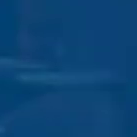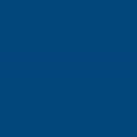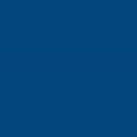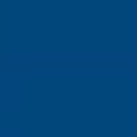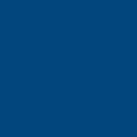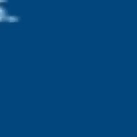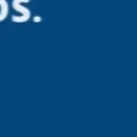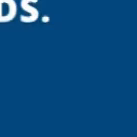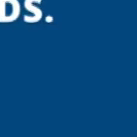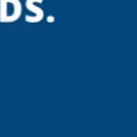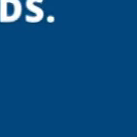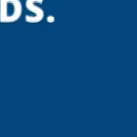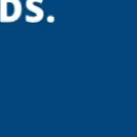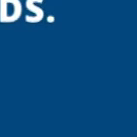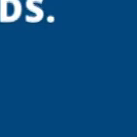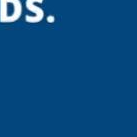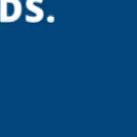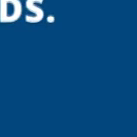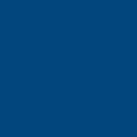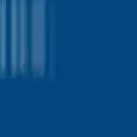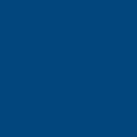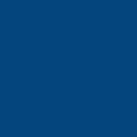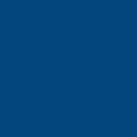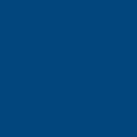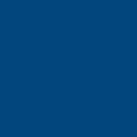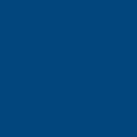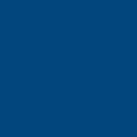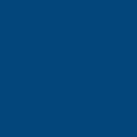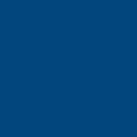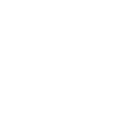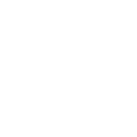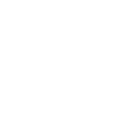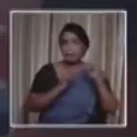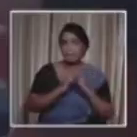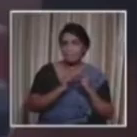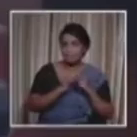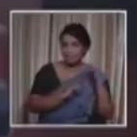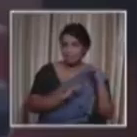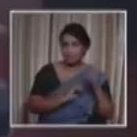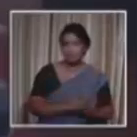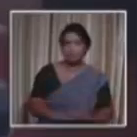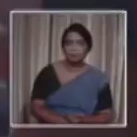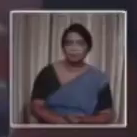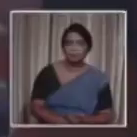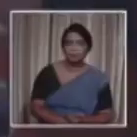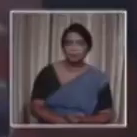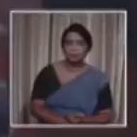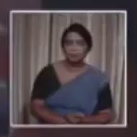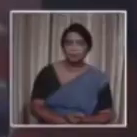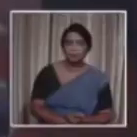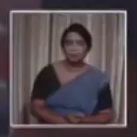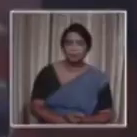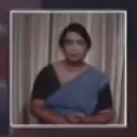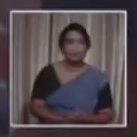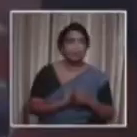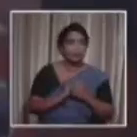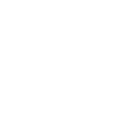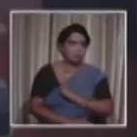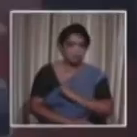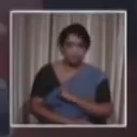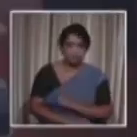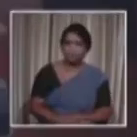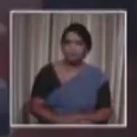Enjoy 1% merchant commission when you accept Lanka Pay cards. Contact these banks today. Garu Katanagatumani, me Garu Amati Tumagin Ahanna